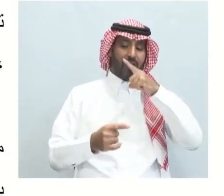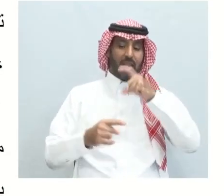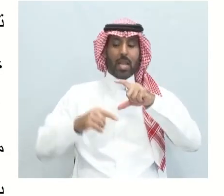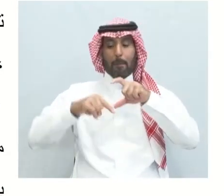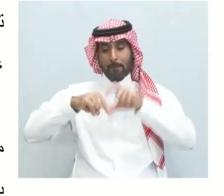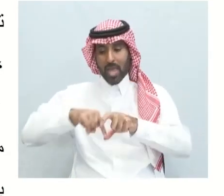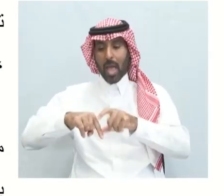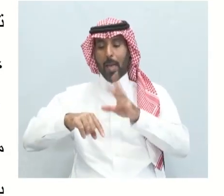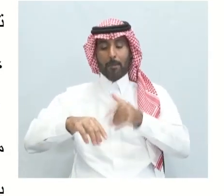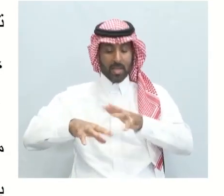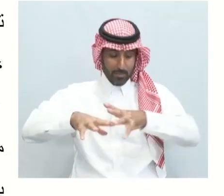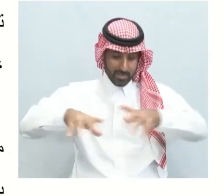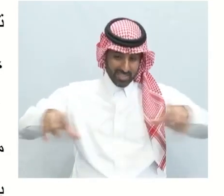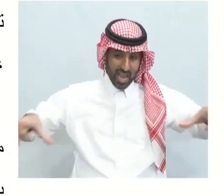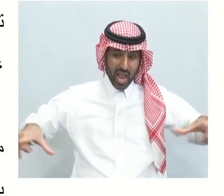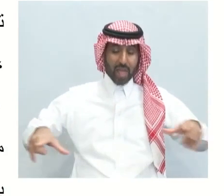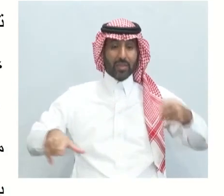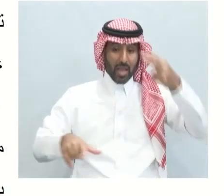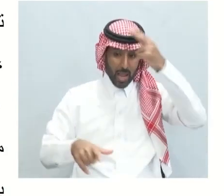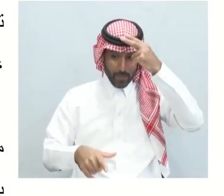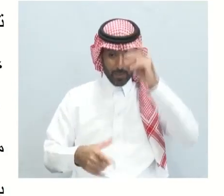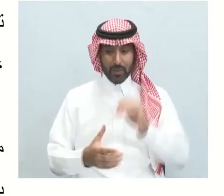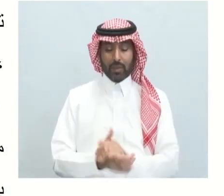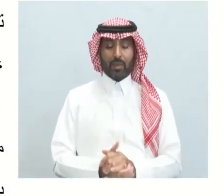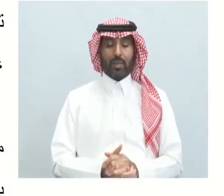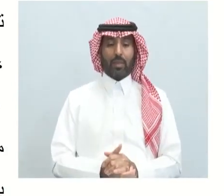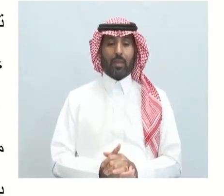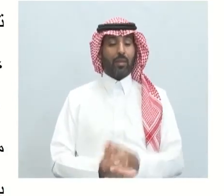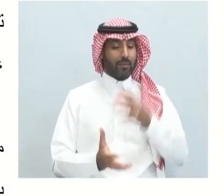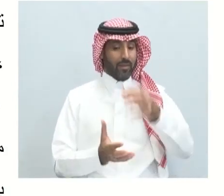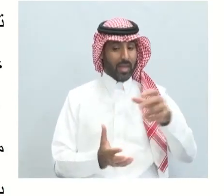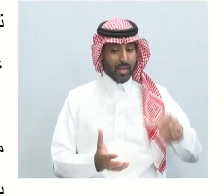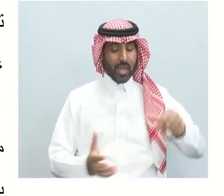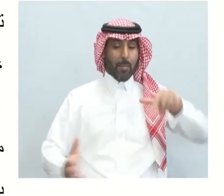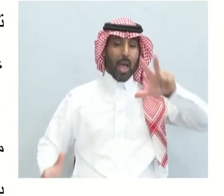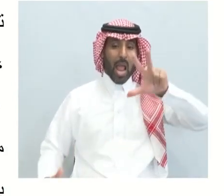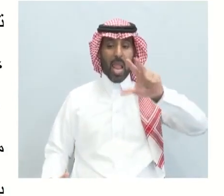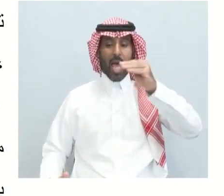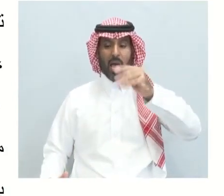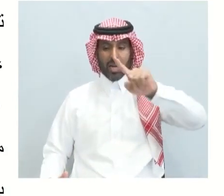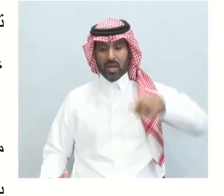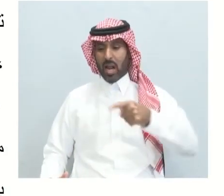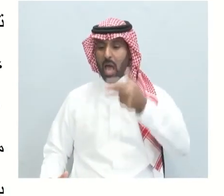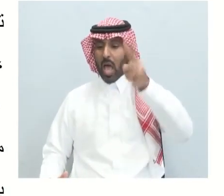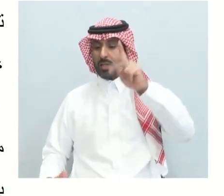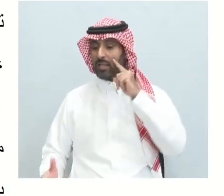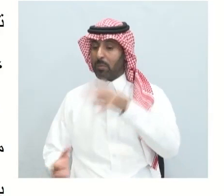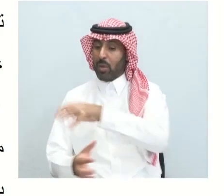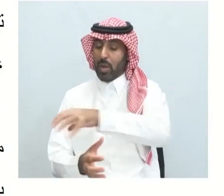المملكه ايضا في اقليم الحرات اعزائي الطلبه حيث تقع جميع